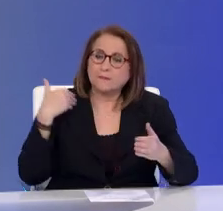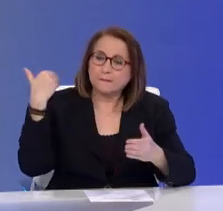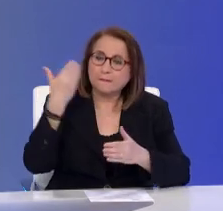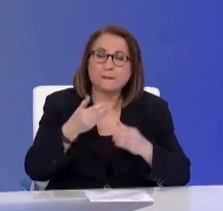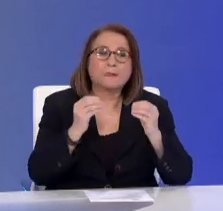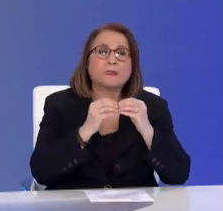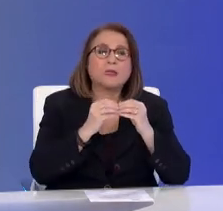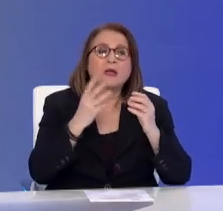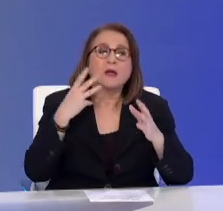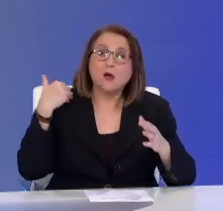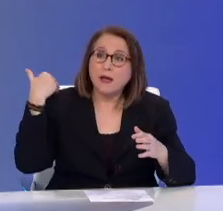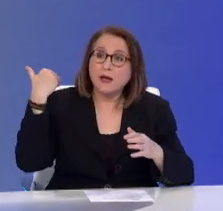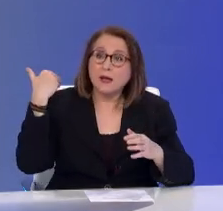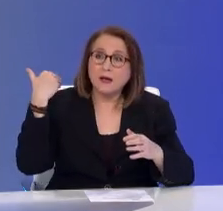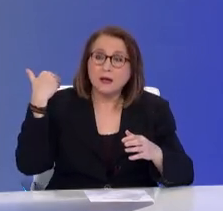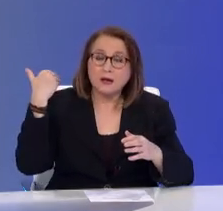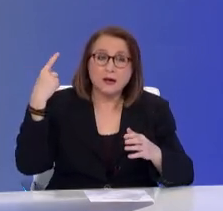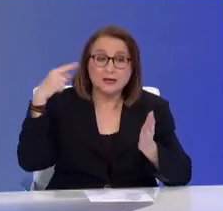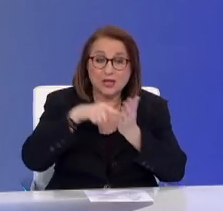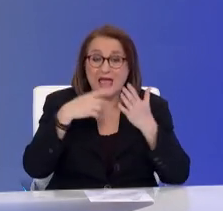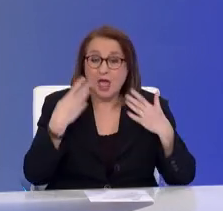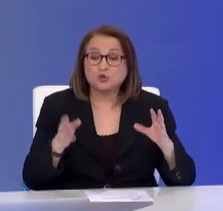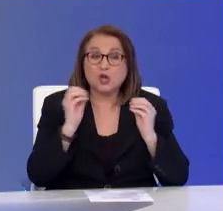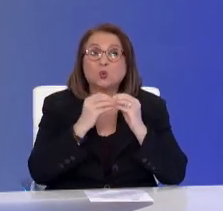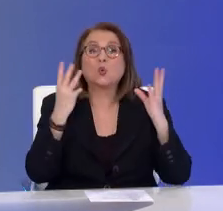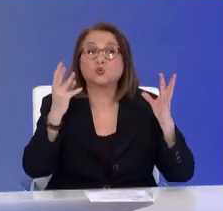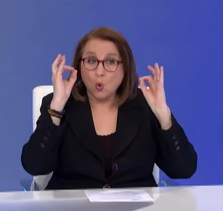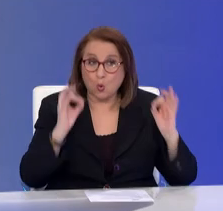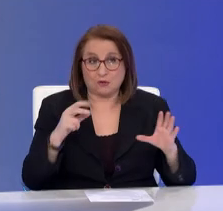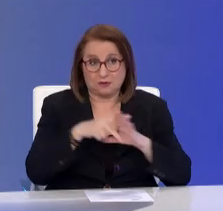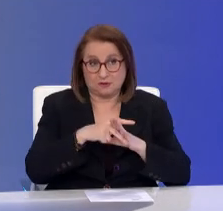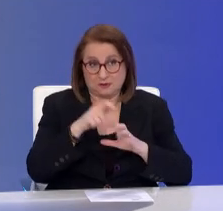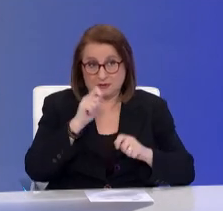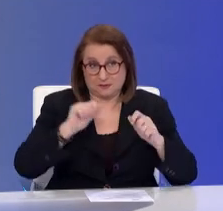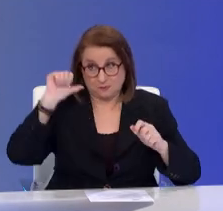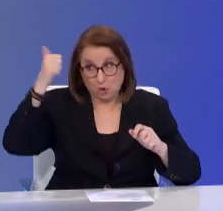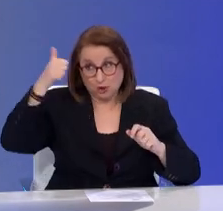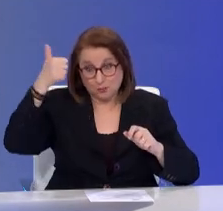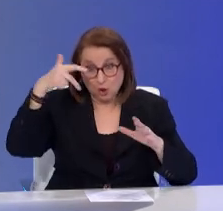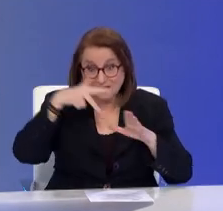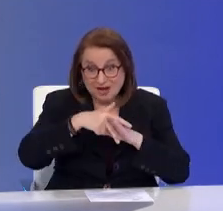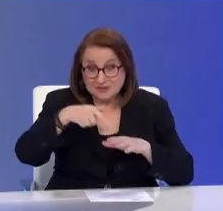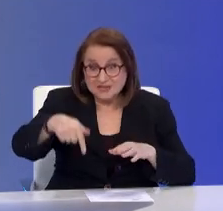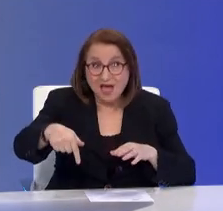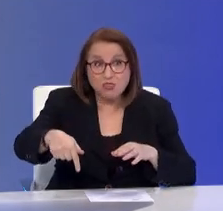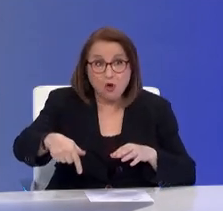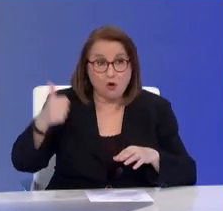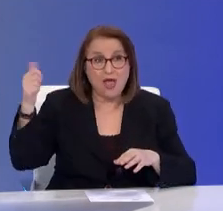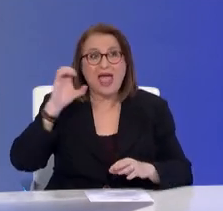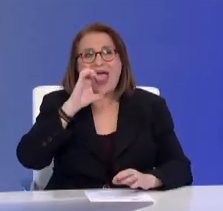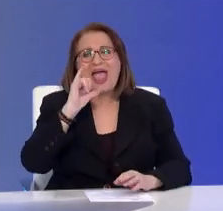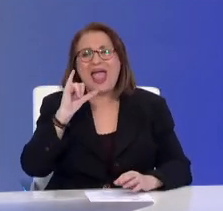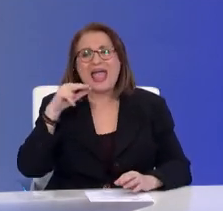1828. Ο Εινάρ, μετά τη δημιουργία της τράπεζας, έπαιξε ρόλο